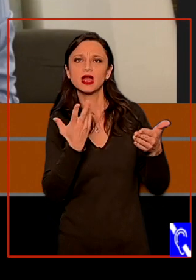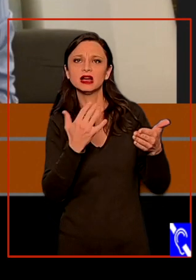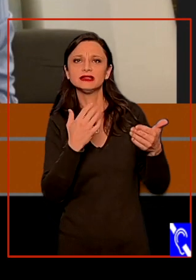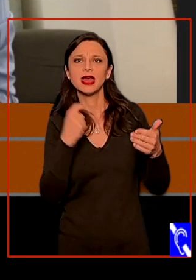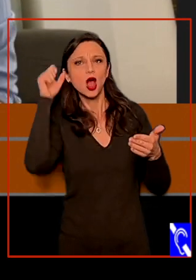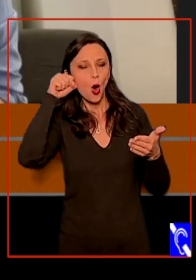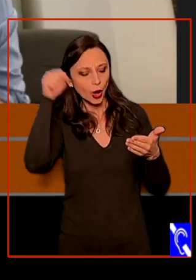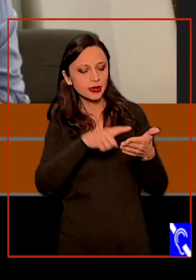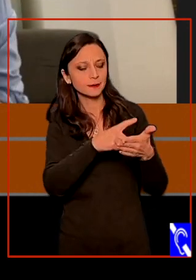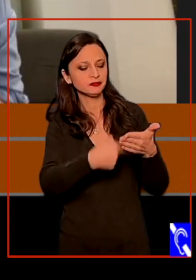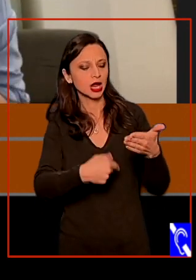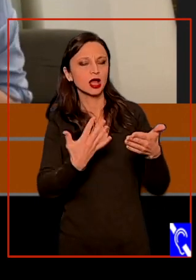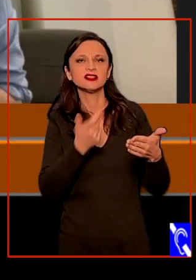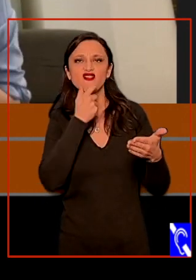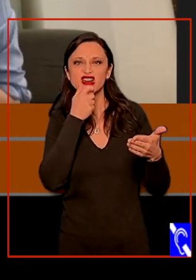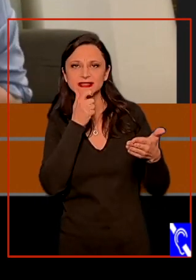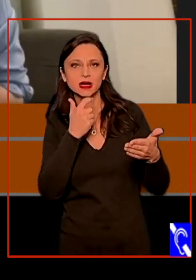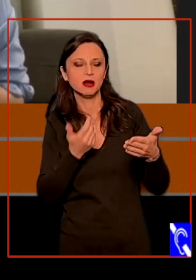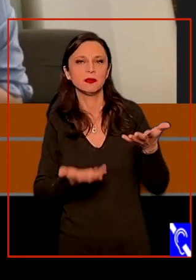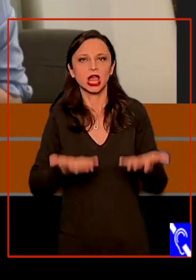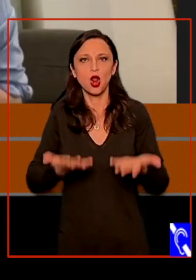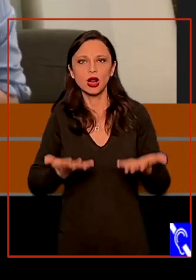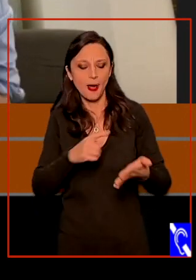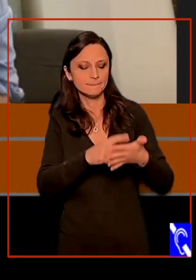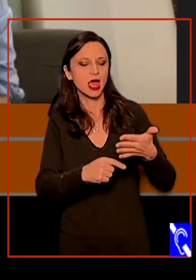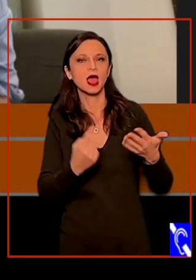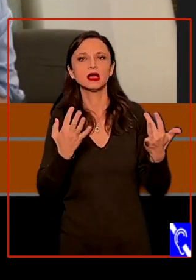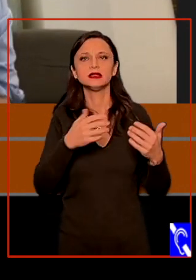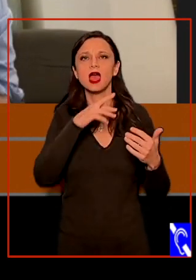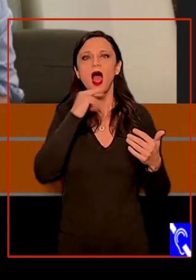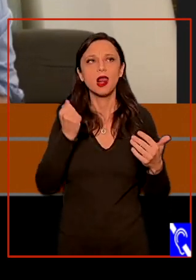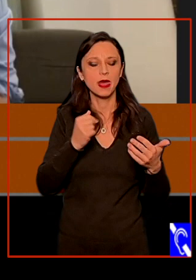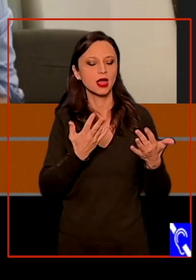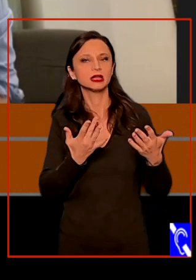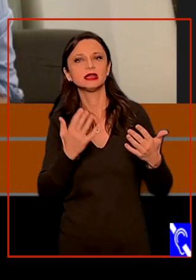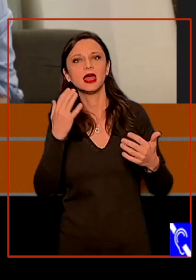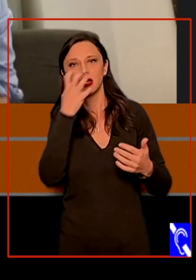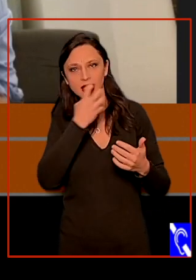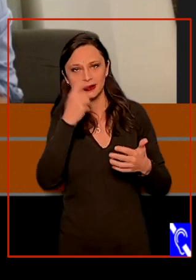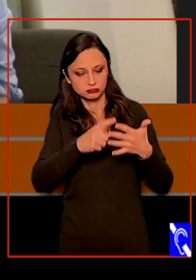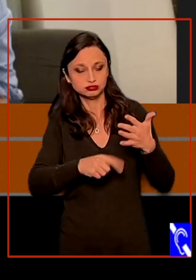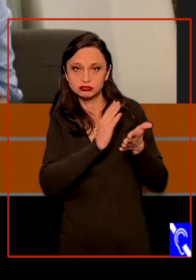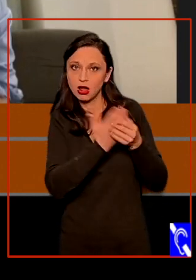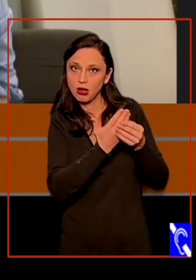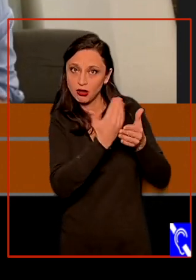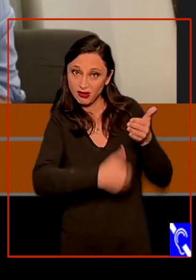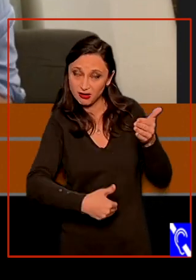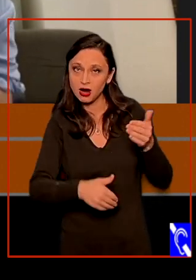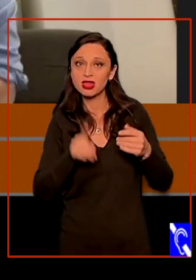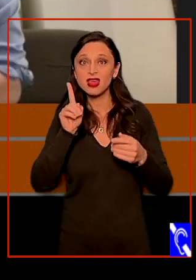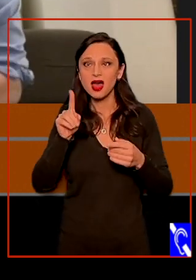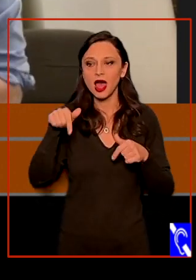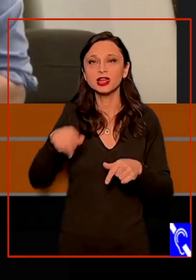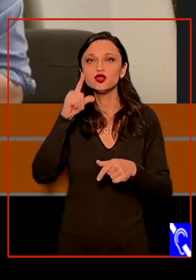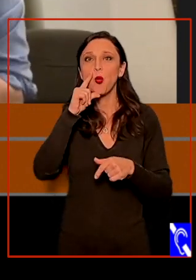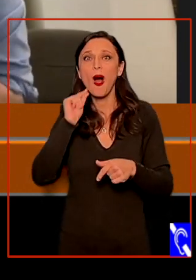și cât, câte albe, câte negre. Aici pur și simplu îți spune, exact cum zice Geo, apare de